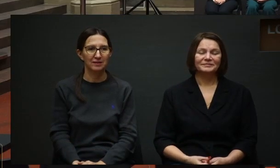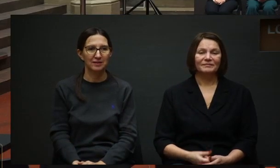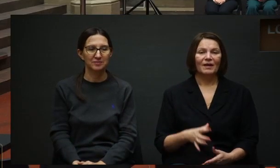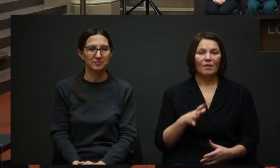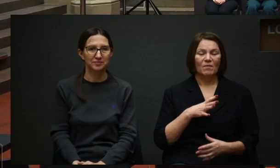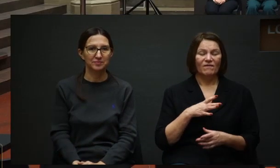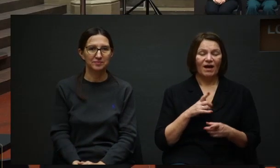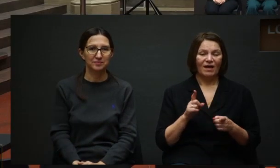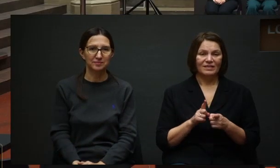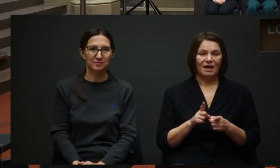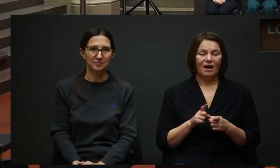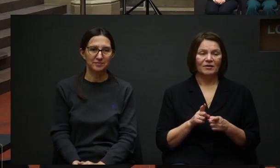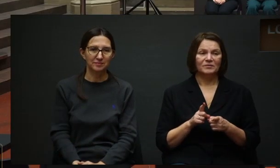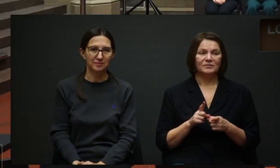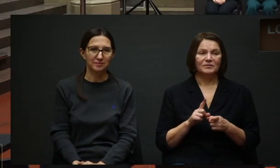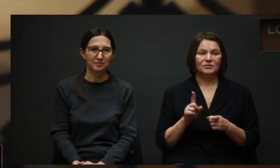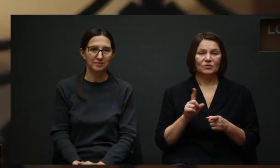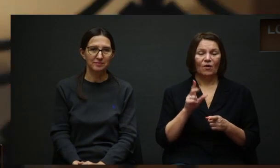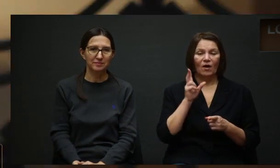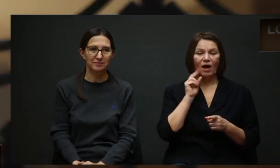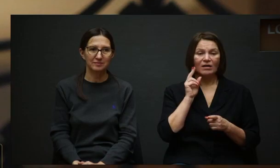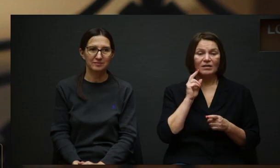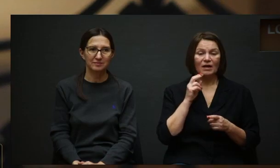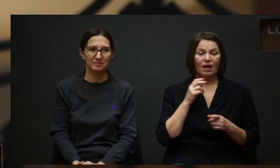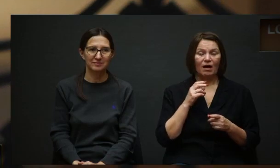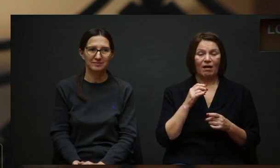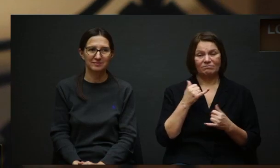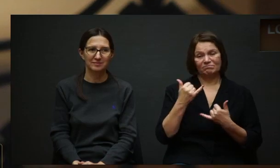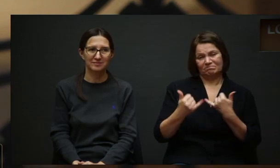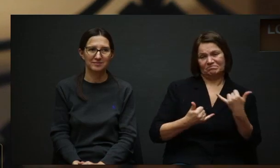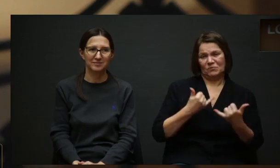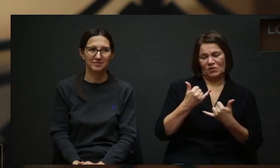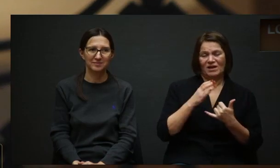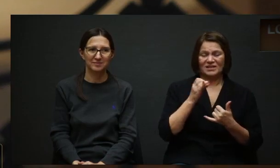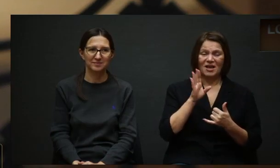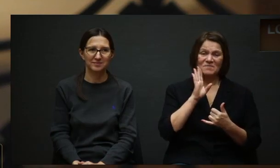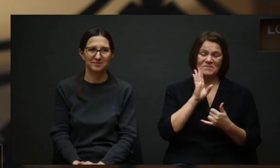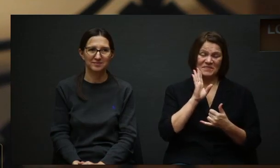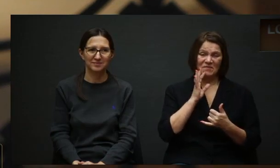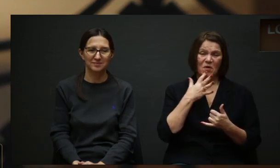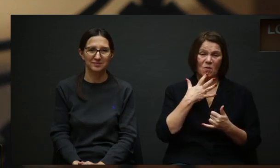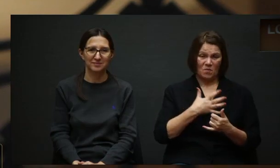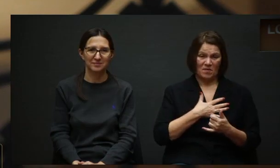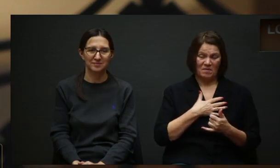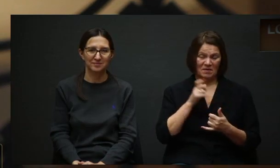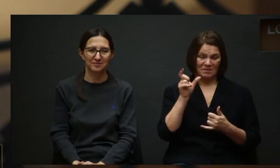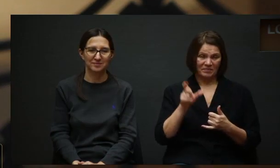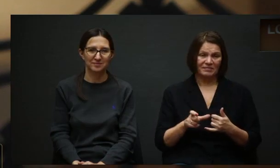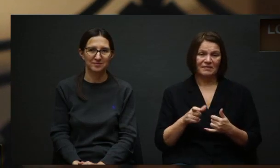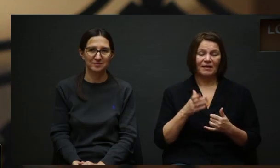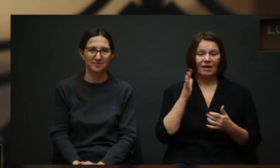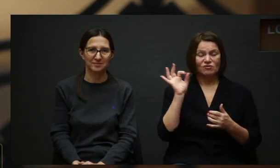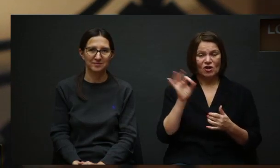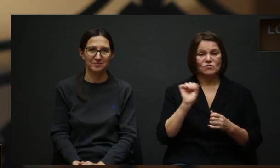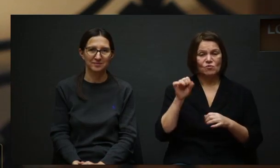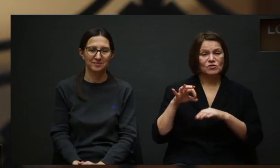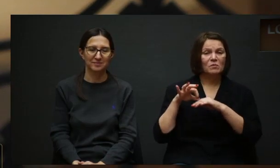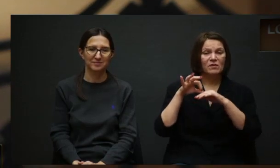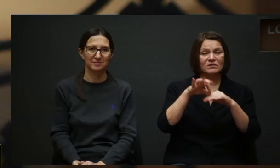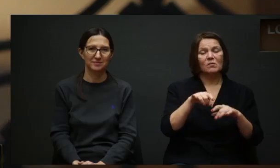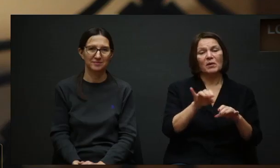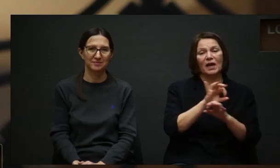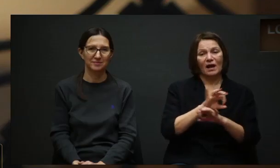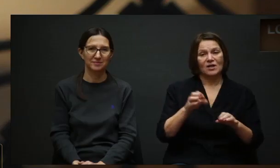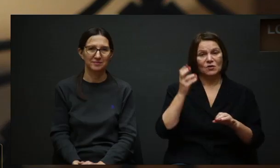Бывает так, что когда ухаживаешь за любимой девушкой, частенько, значит, есть возможность повести ее в прекрасный